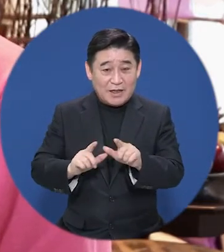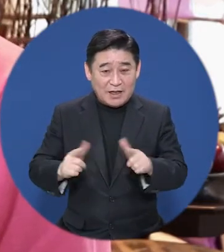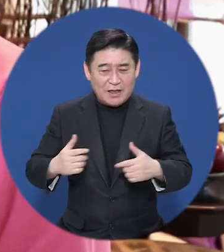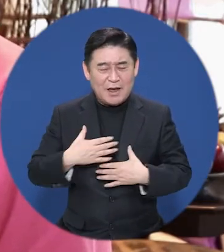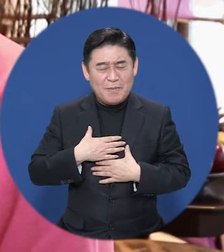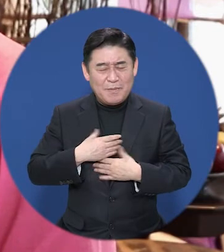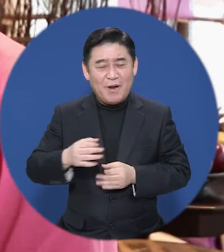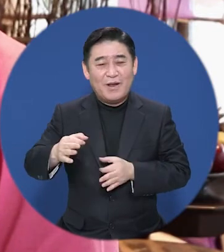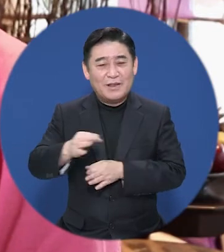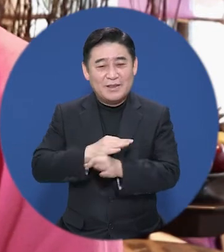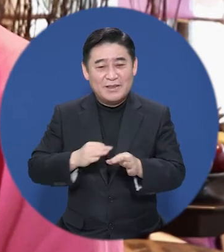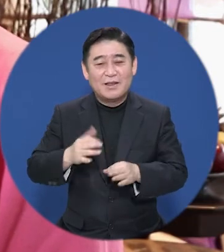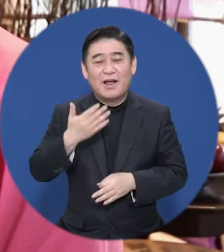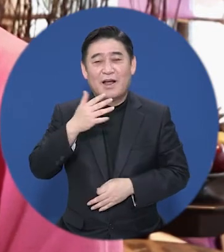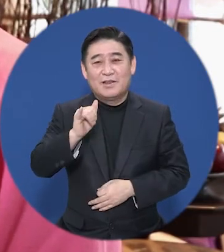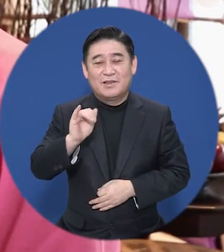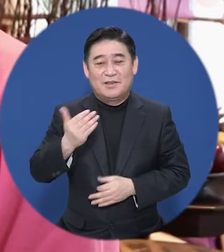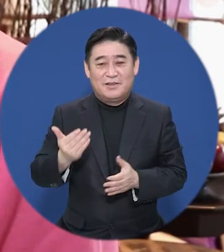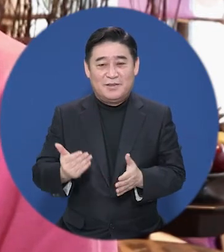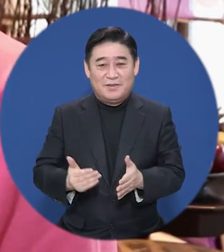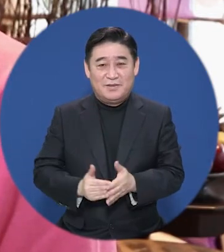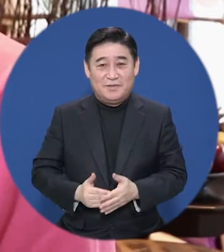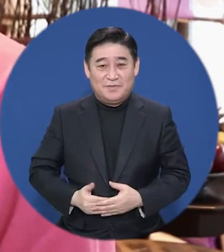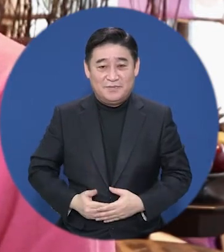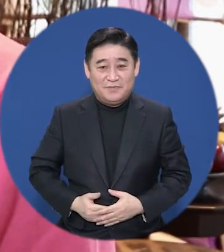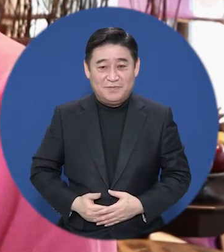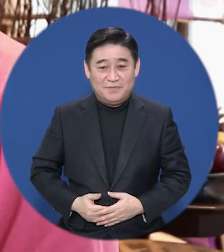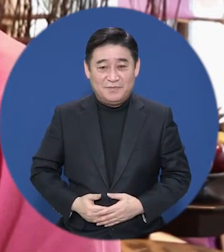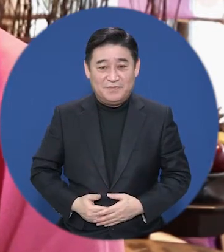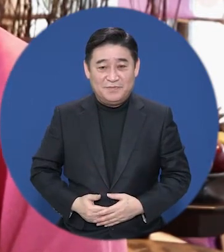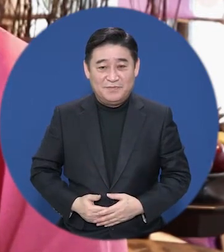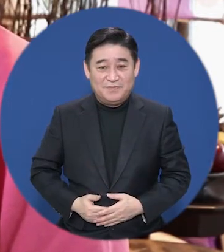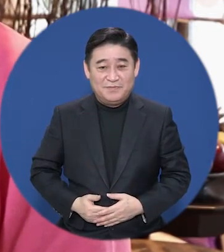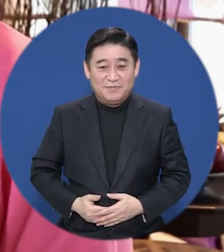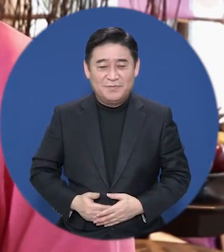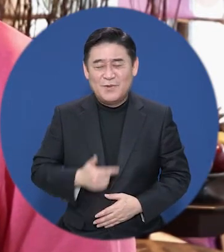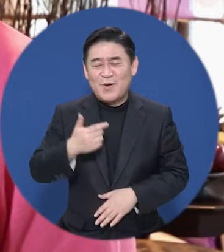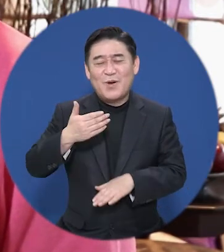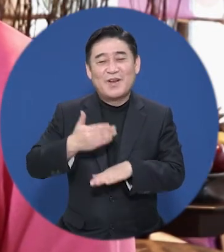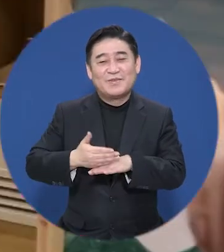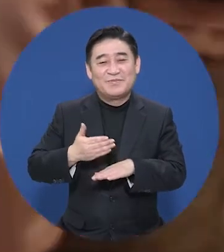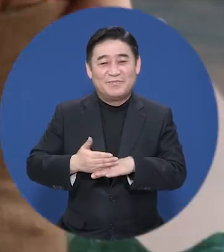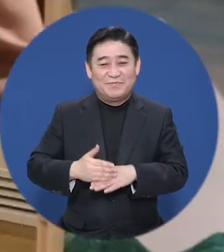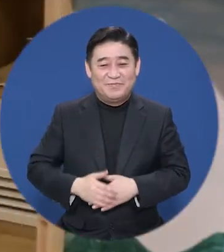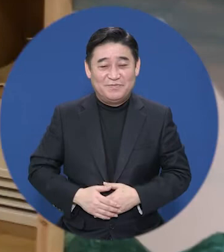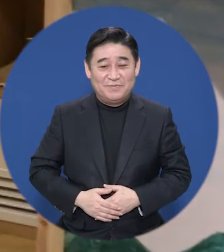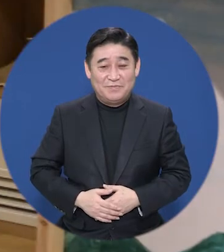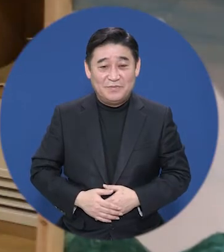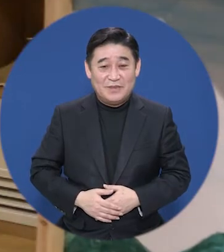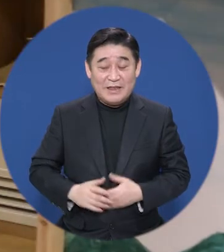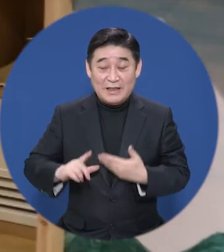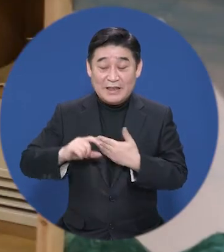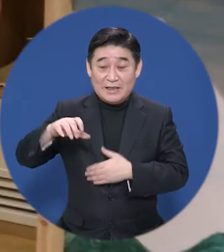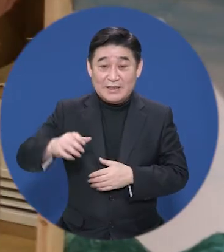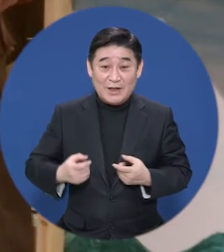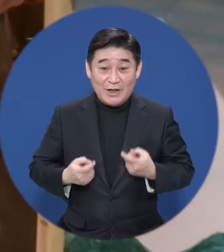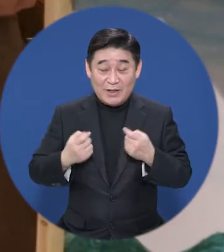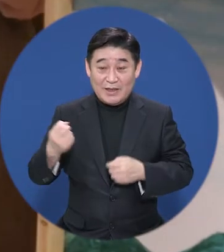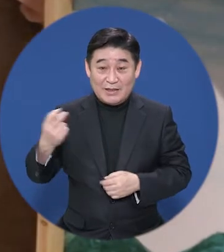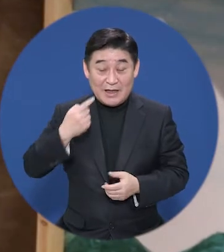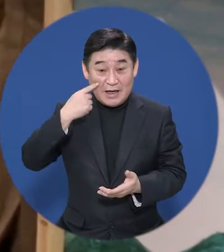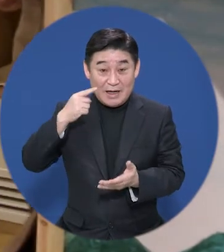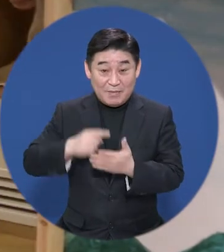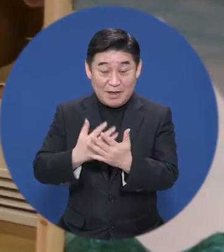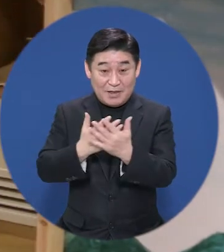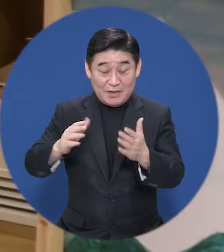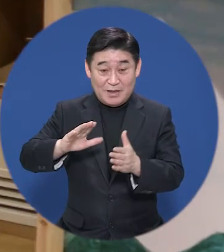입점자들은 너무 편하게 사업을 할 수 있다라는 생각이 들어서 너무 감사해요. 로컬 여행의 재발견